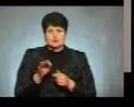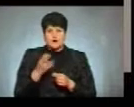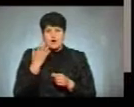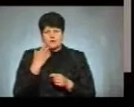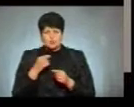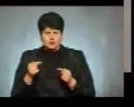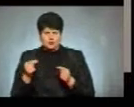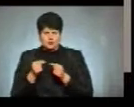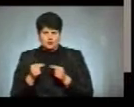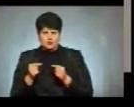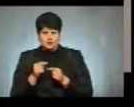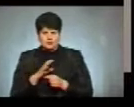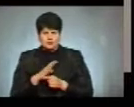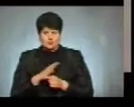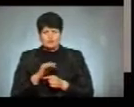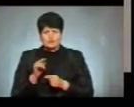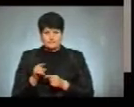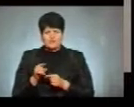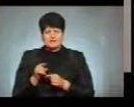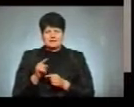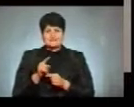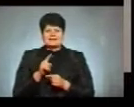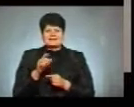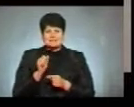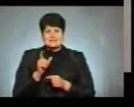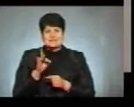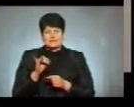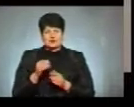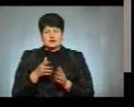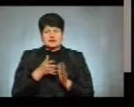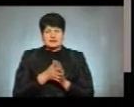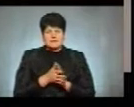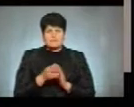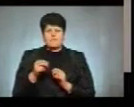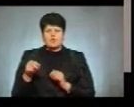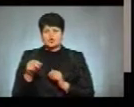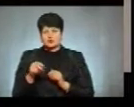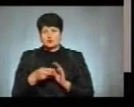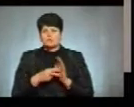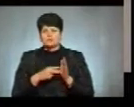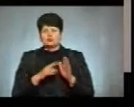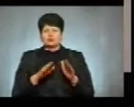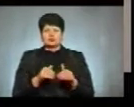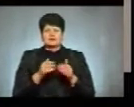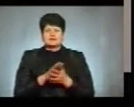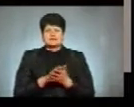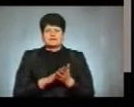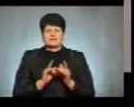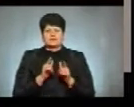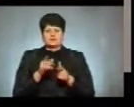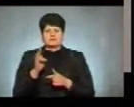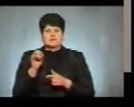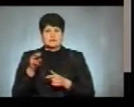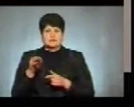аналітиків він за євроінтеграцію. Порошенко ж планує подати заявку до вступу в НАТО